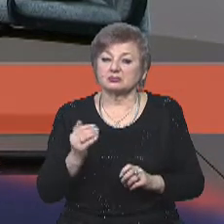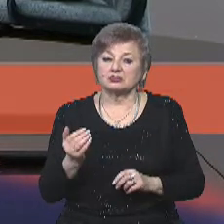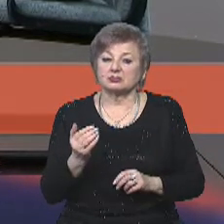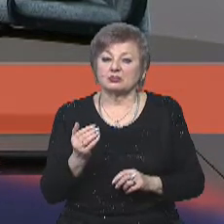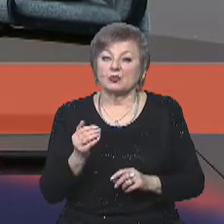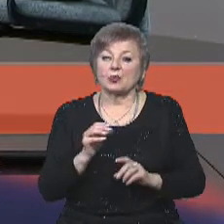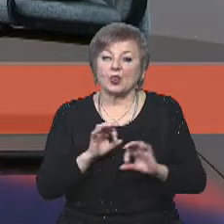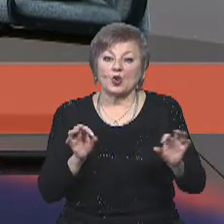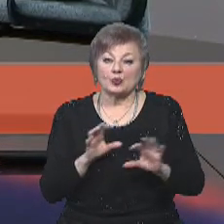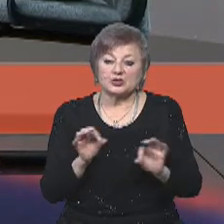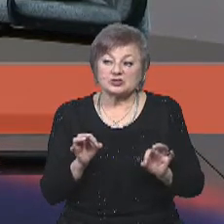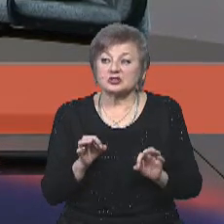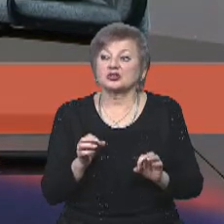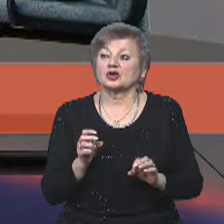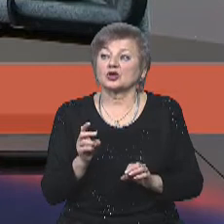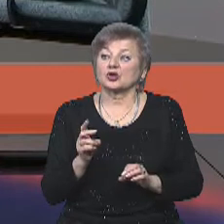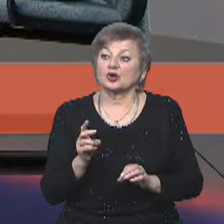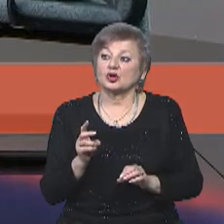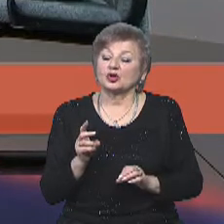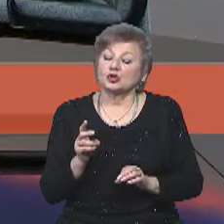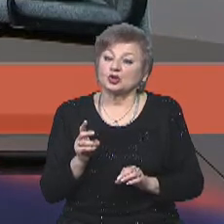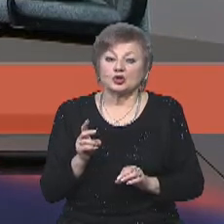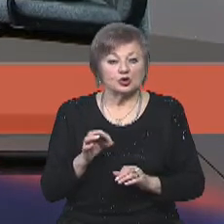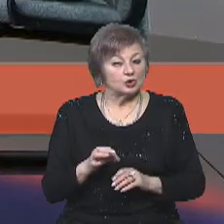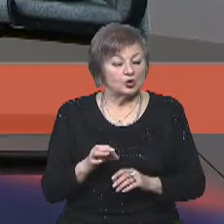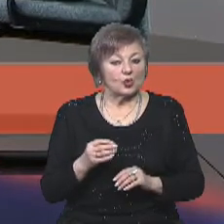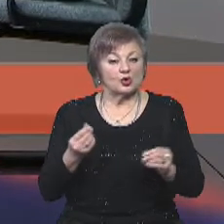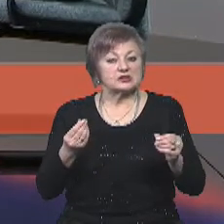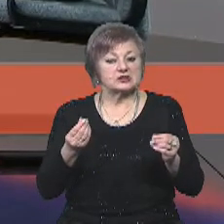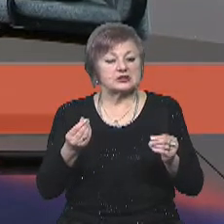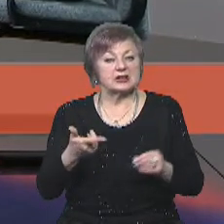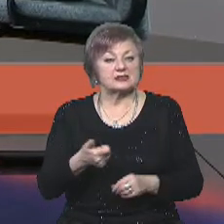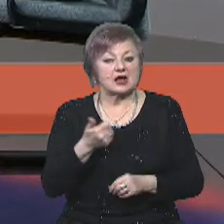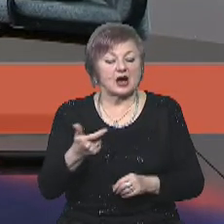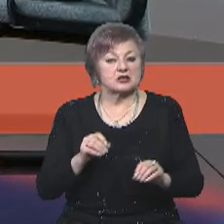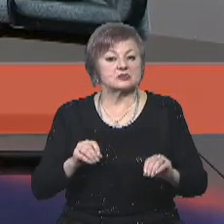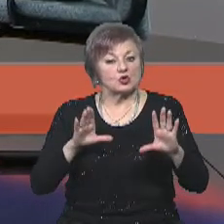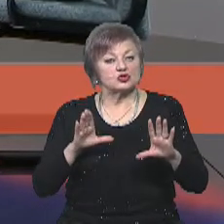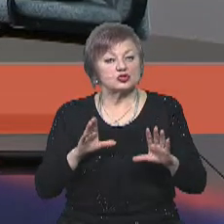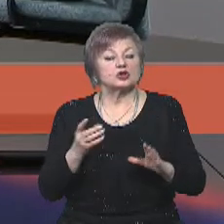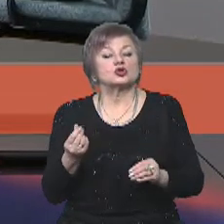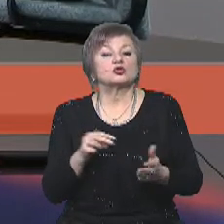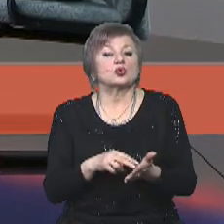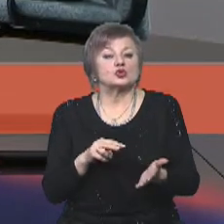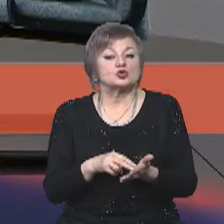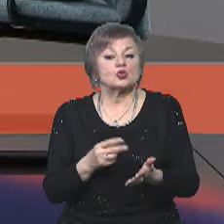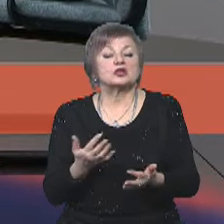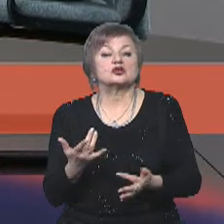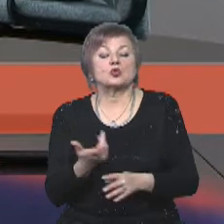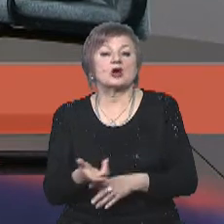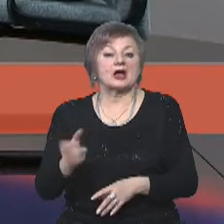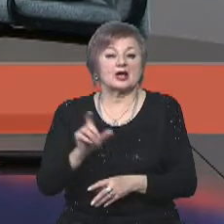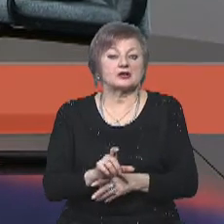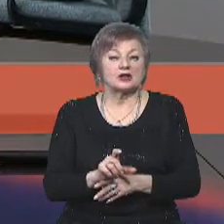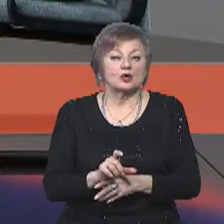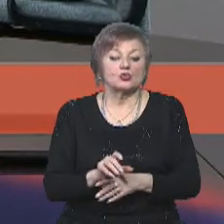Олександр пояснив. Але все ж одно вона збільшується, ціна на газ. Як опалення буде коштувати? Наскільки дорожче? Скажімо, по